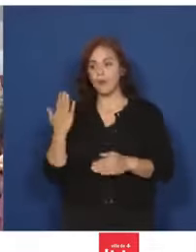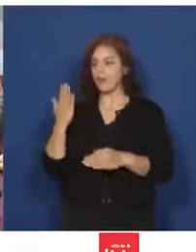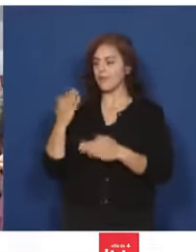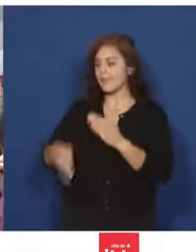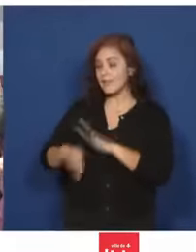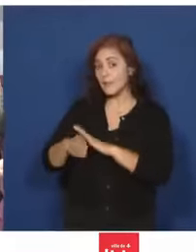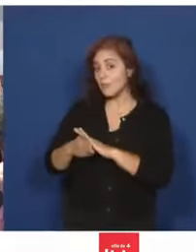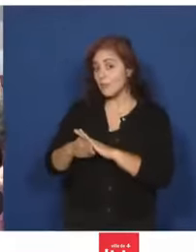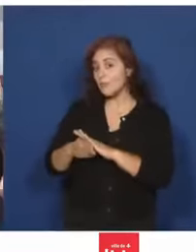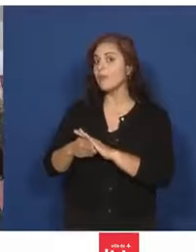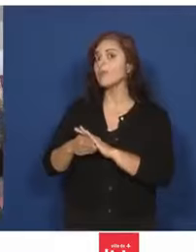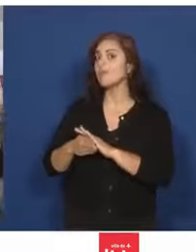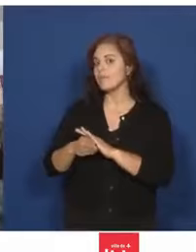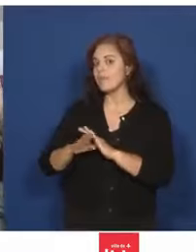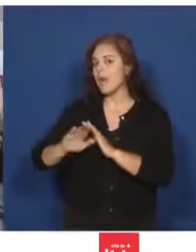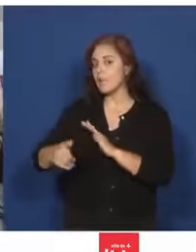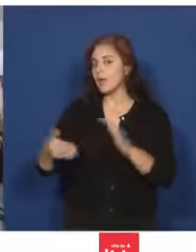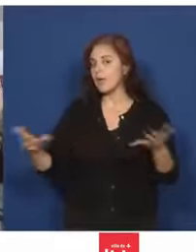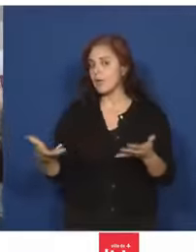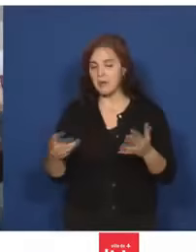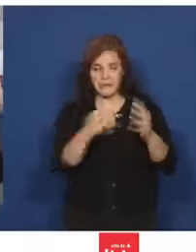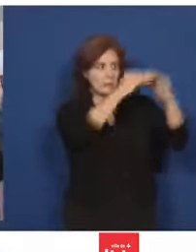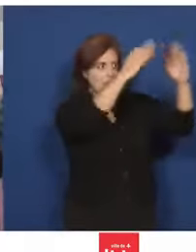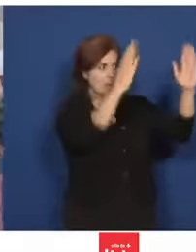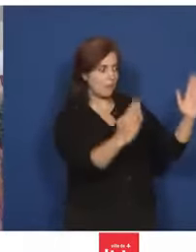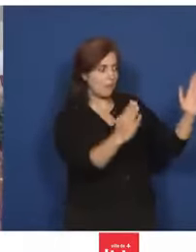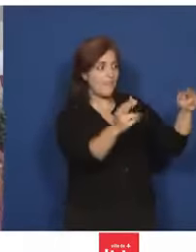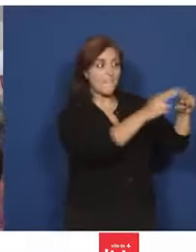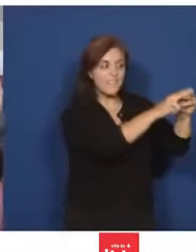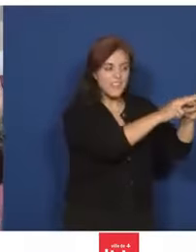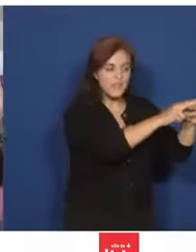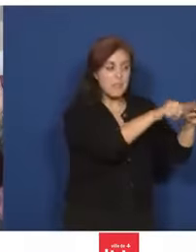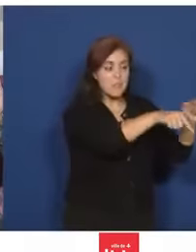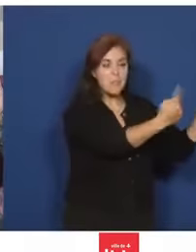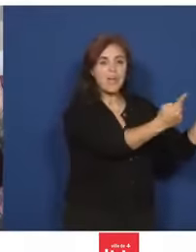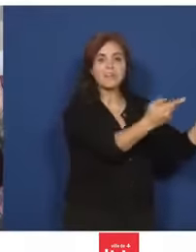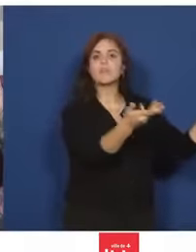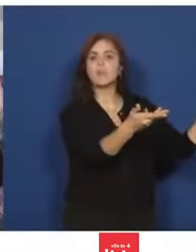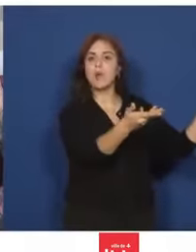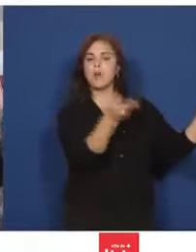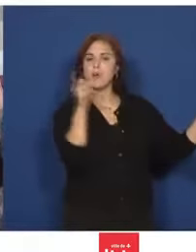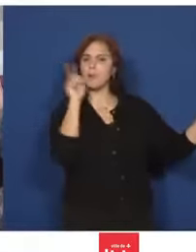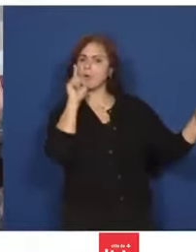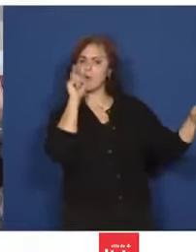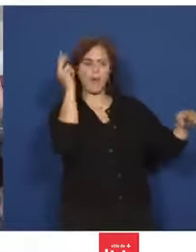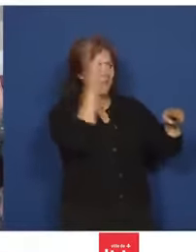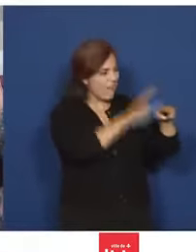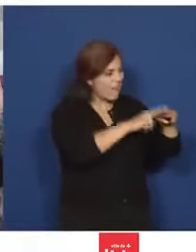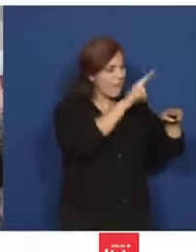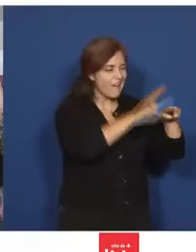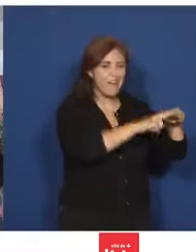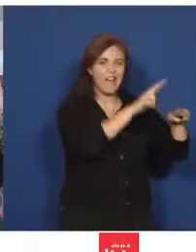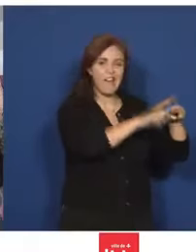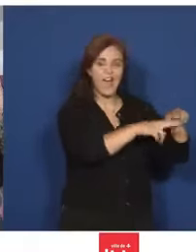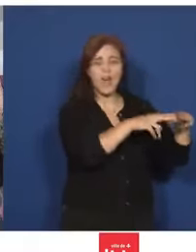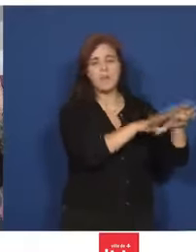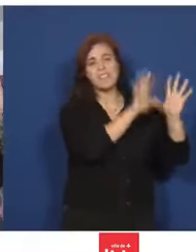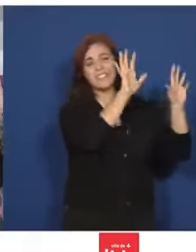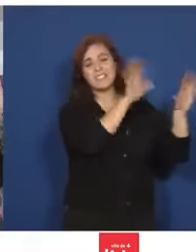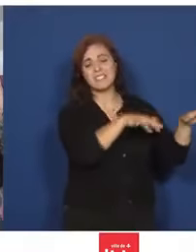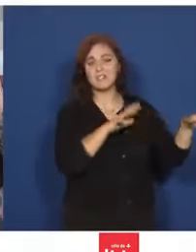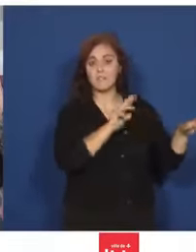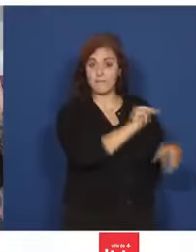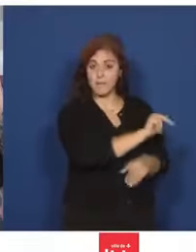fois désert, que deviendra ce bâtiment ? De très importants travaux de rénovation devront y être entrepris.